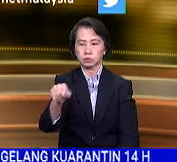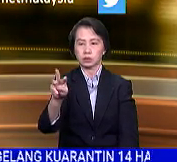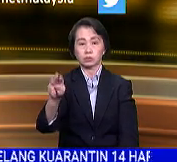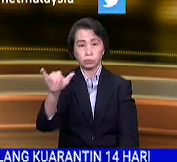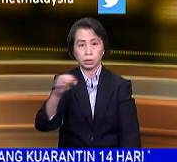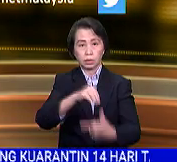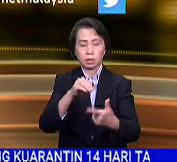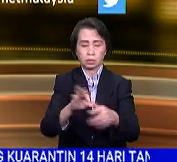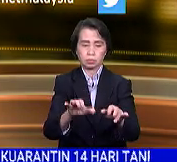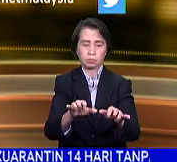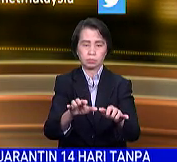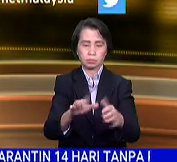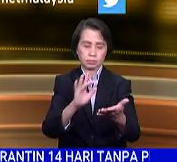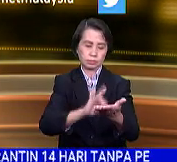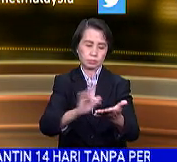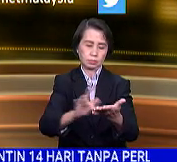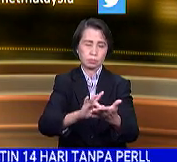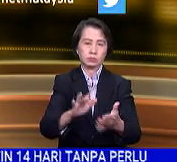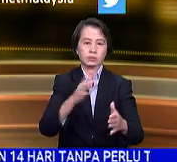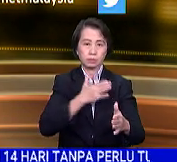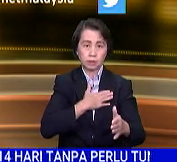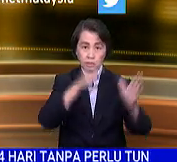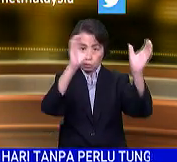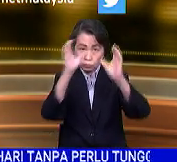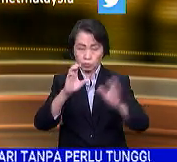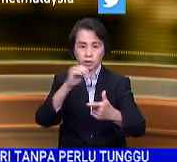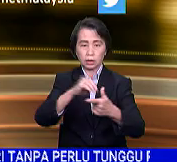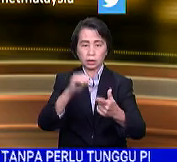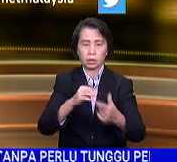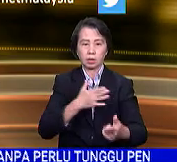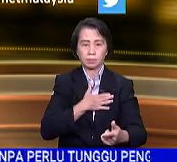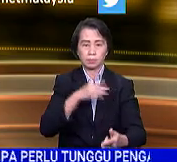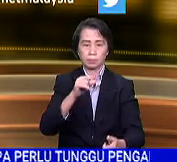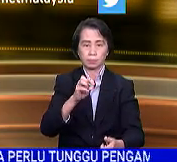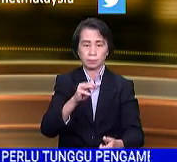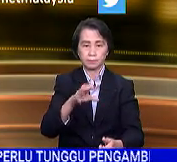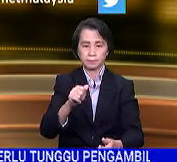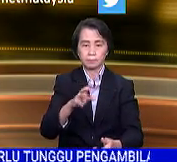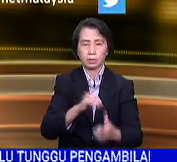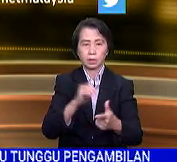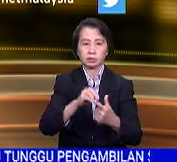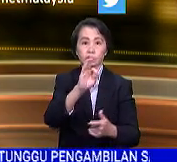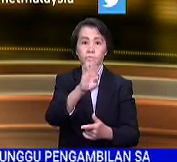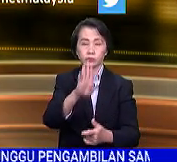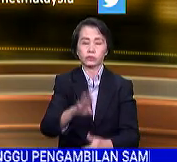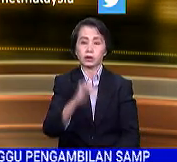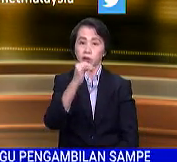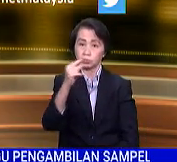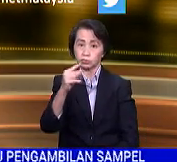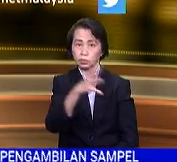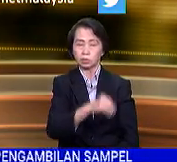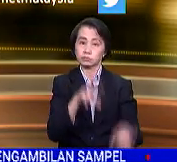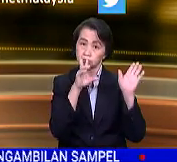www.met.gov.my ataupun boleh muat turun aplikasi My Cuaca ataupun My Gempa ataupun boleh Facebook, Instagram dan